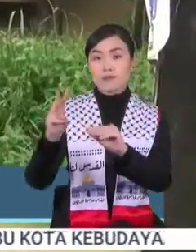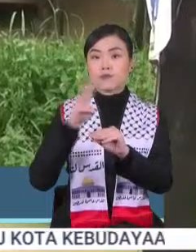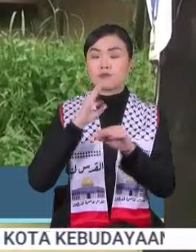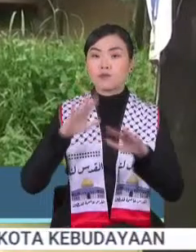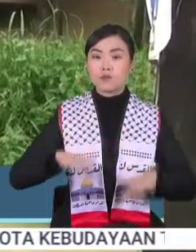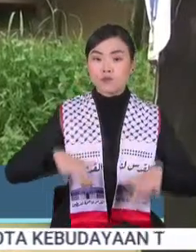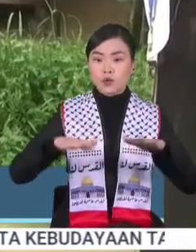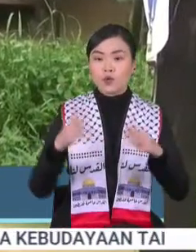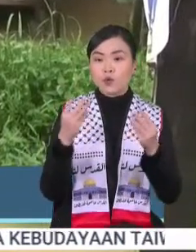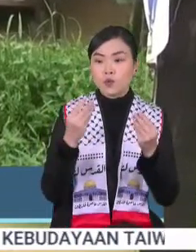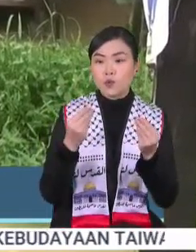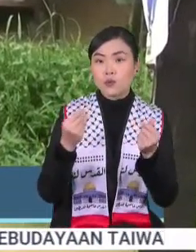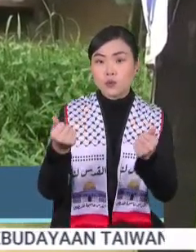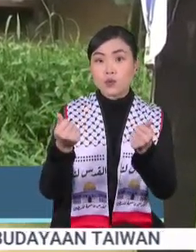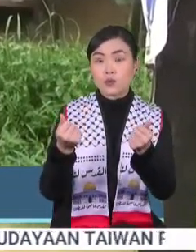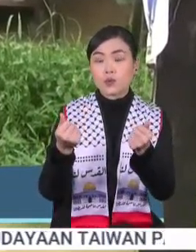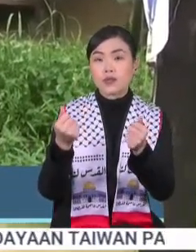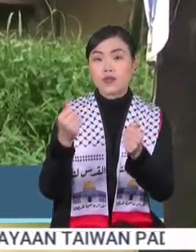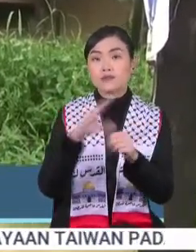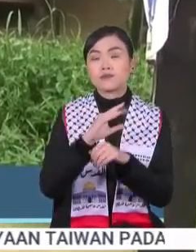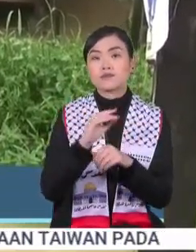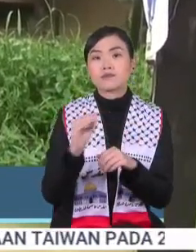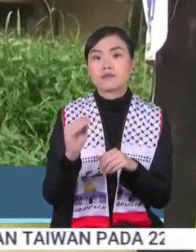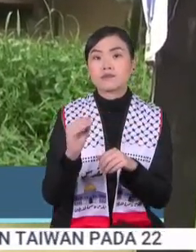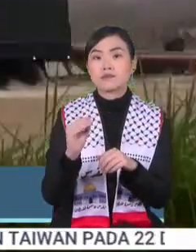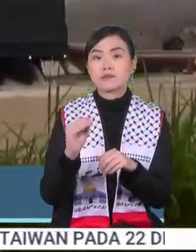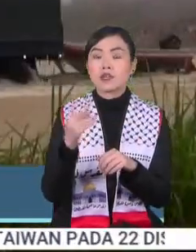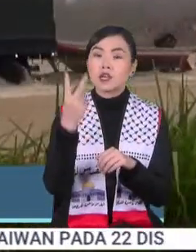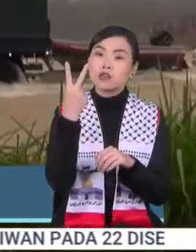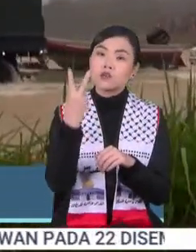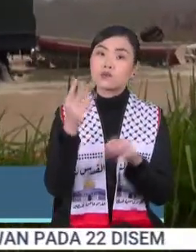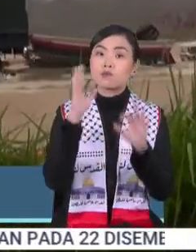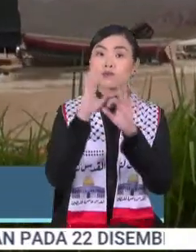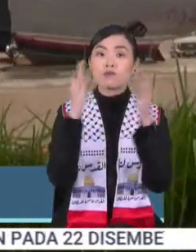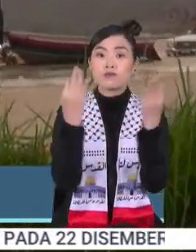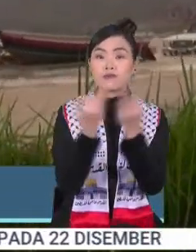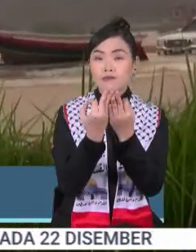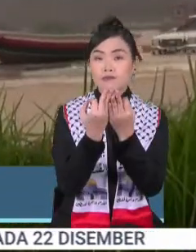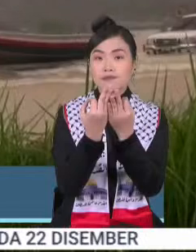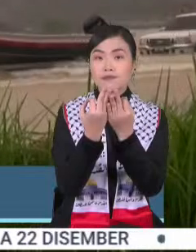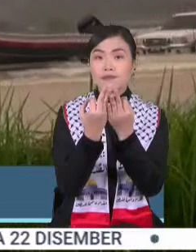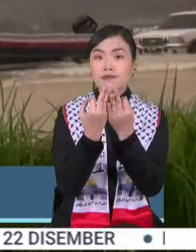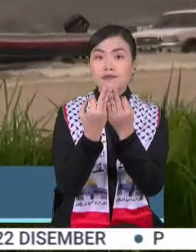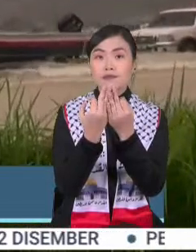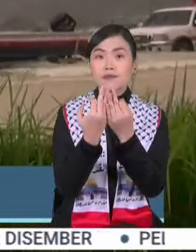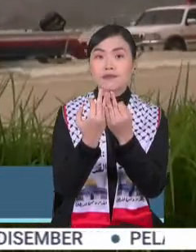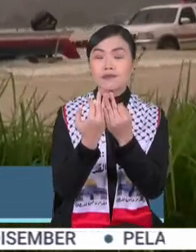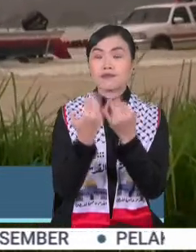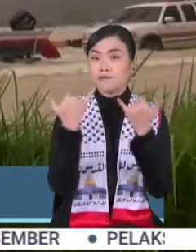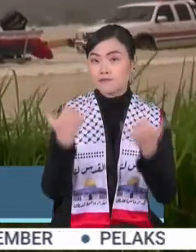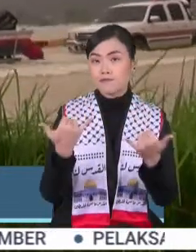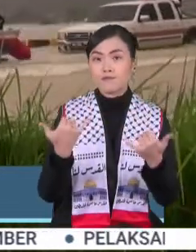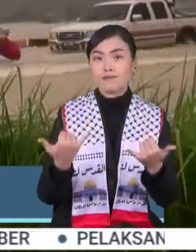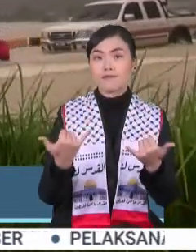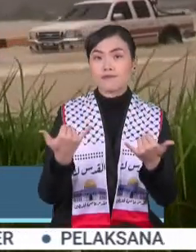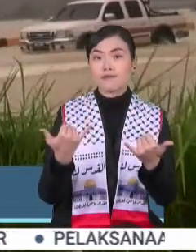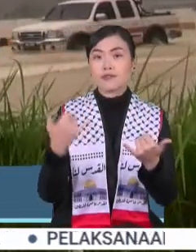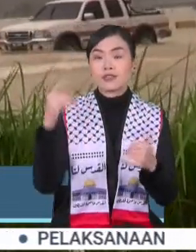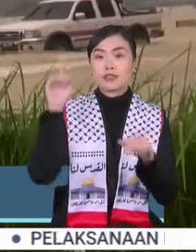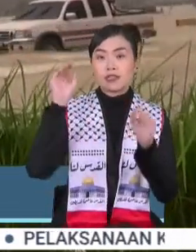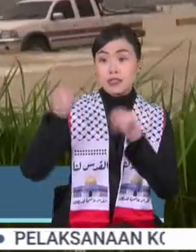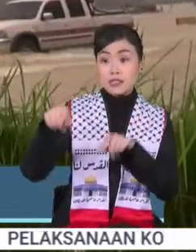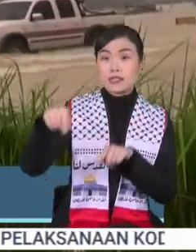lancar dan di Surau mu Bakas ini hanya tiga keluarga sebenarnya yang berada di